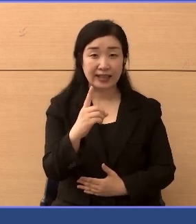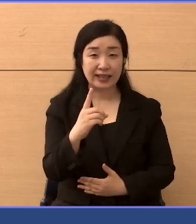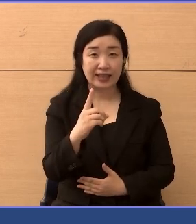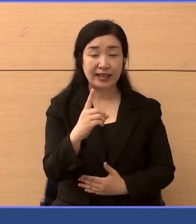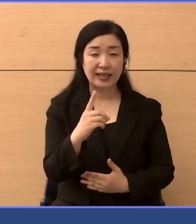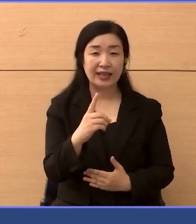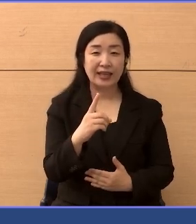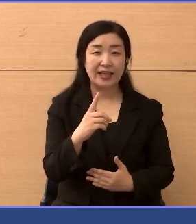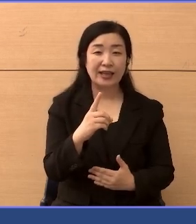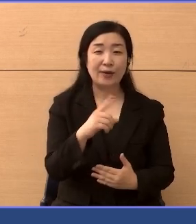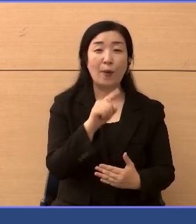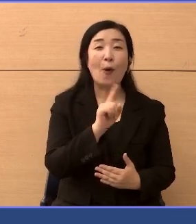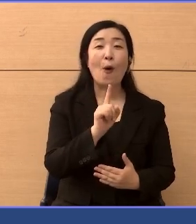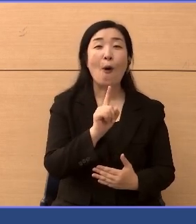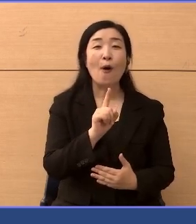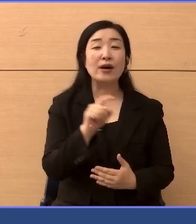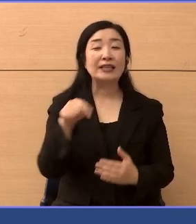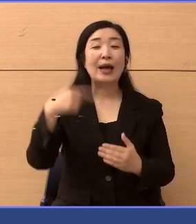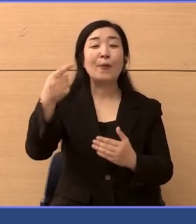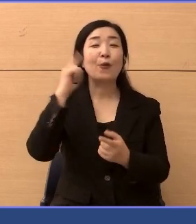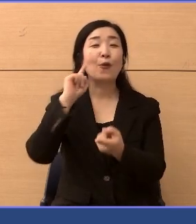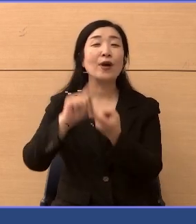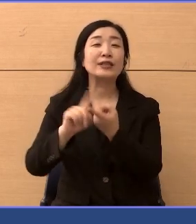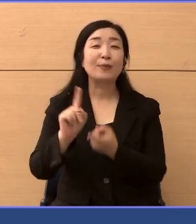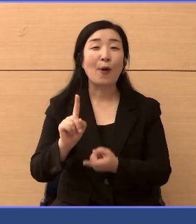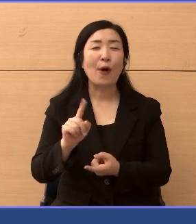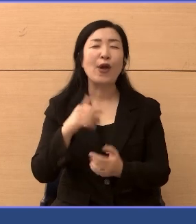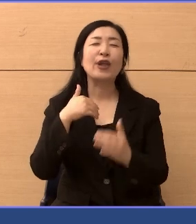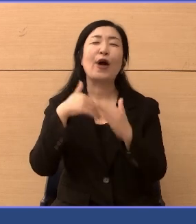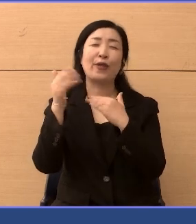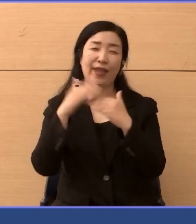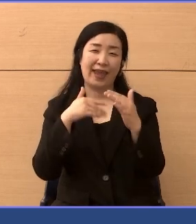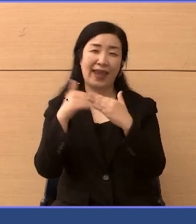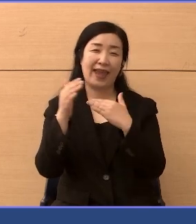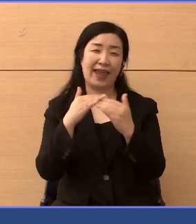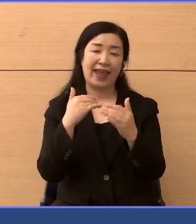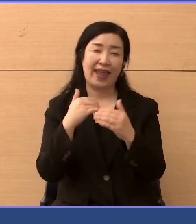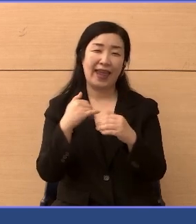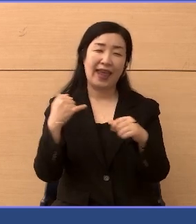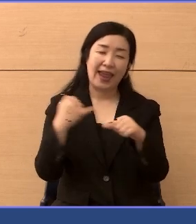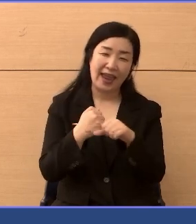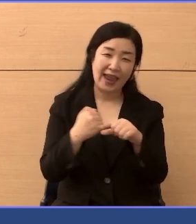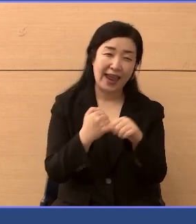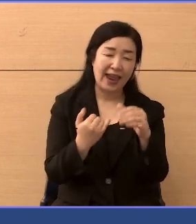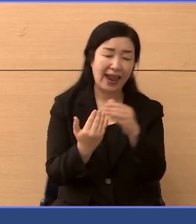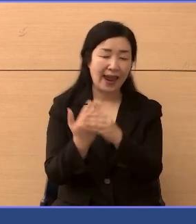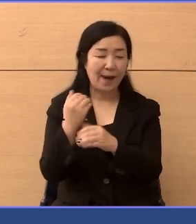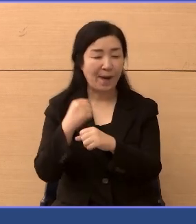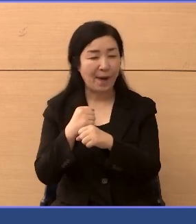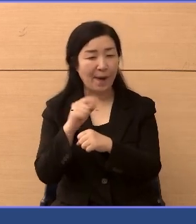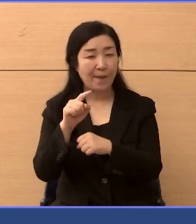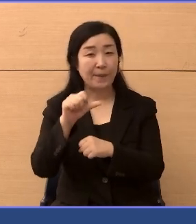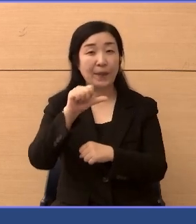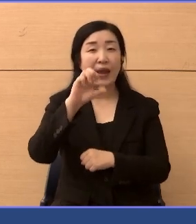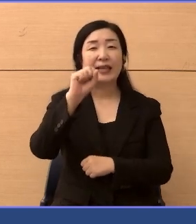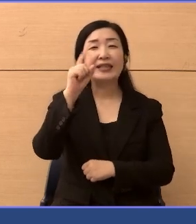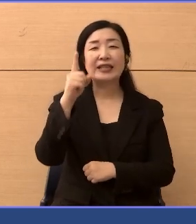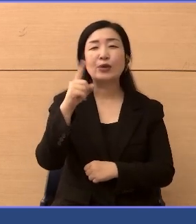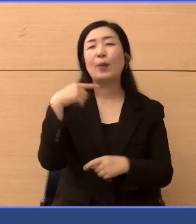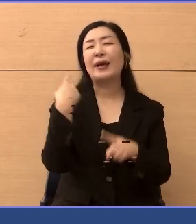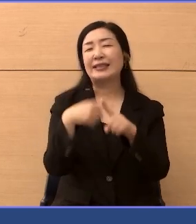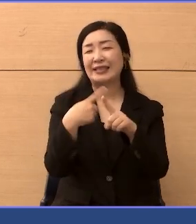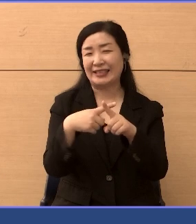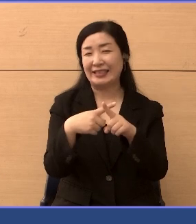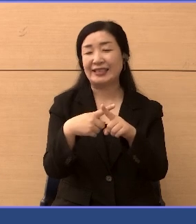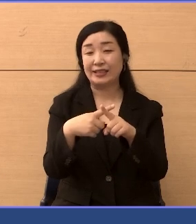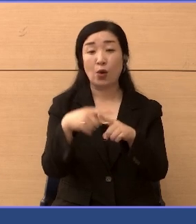relationships, 연애에 관심이 생길 수가 and that 있습니다. is, even if one doesn't have ASD, that is ASD가 없는 사람도 tricky